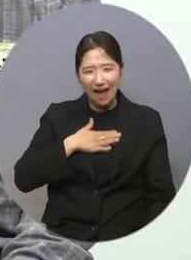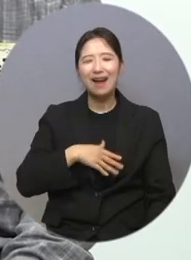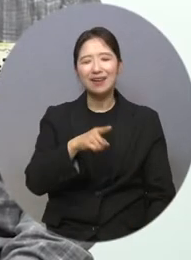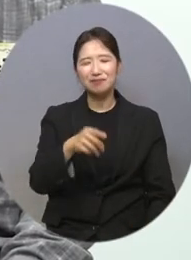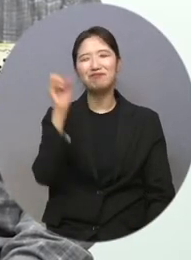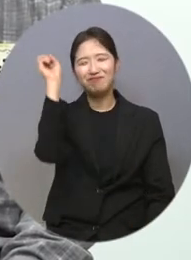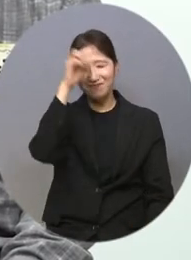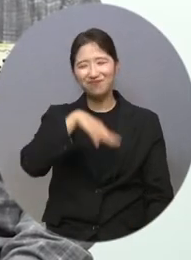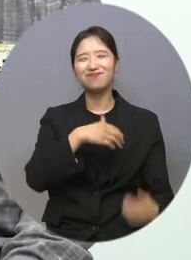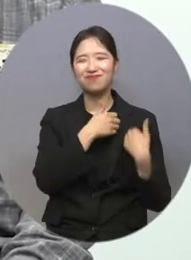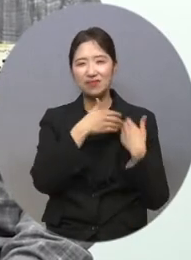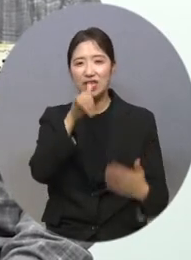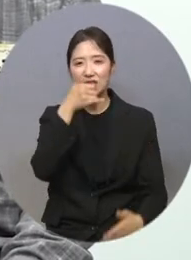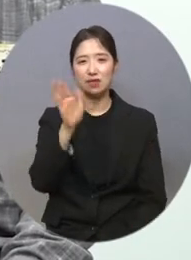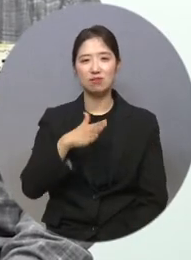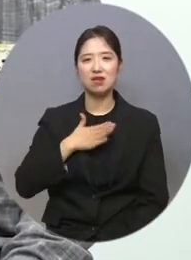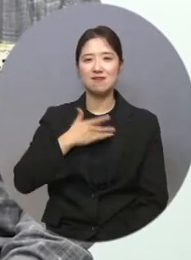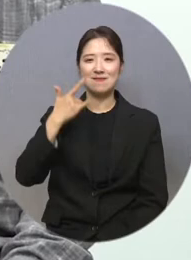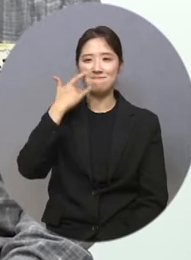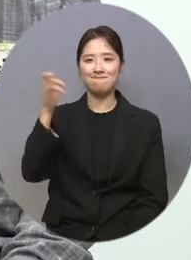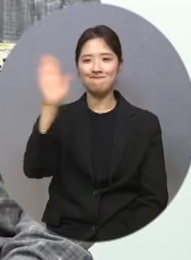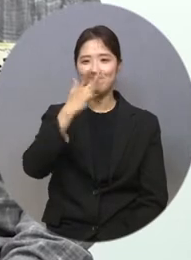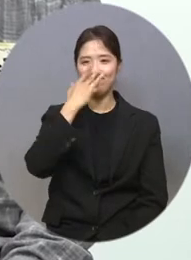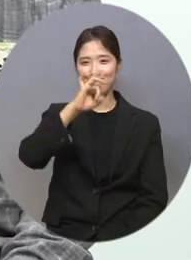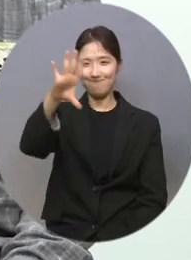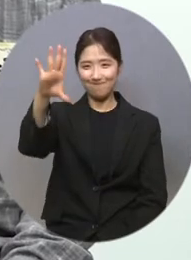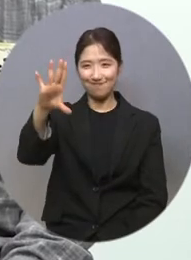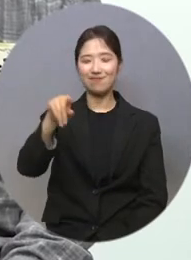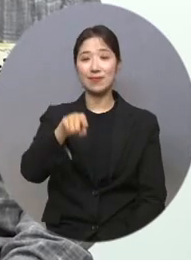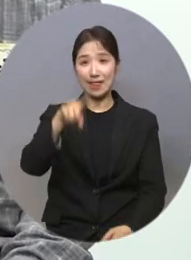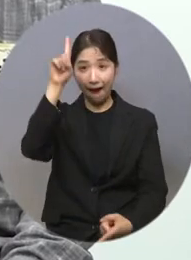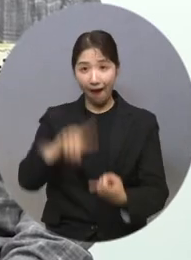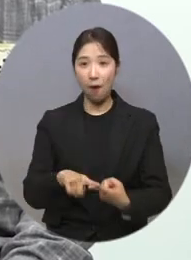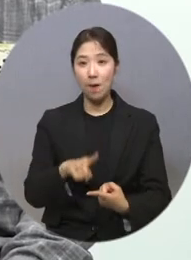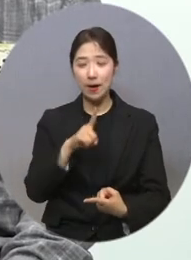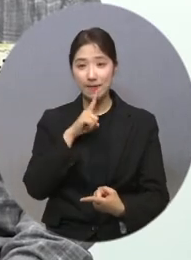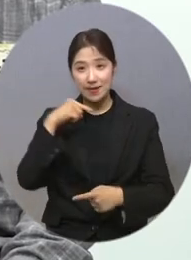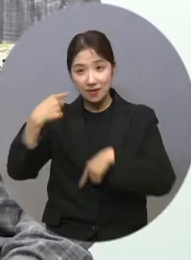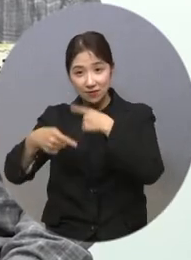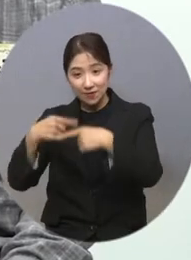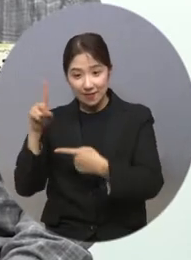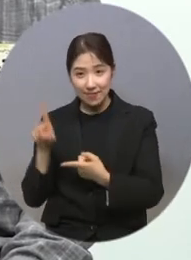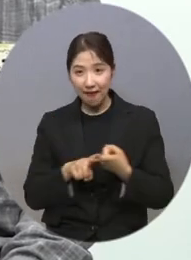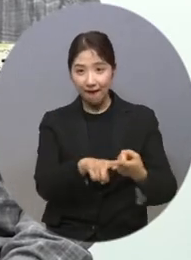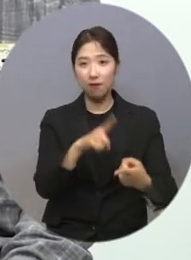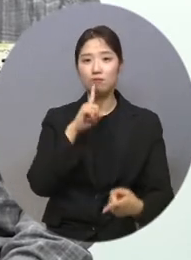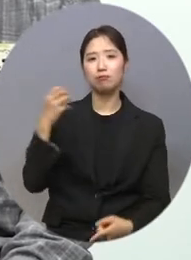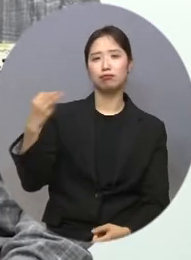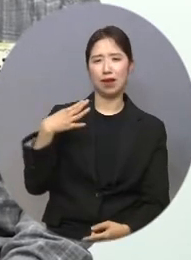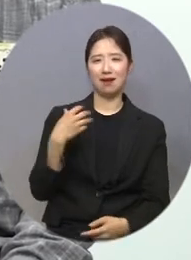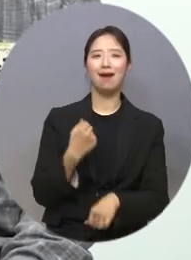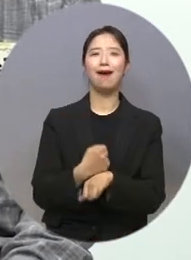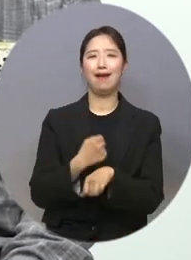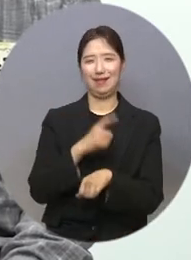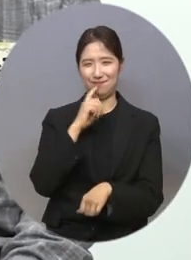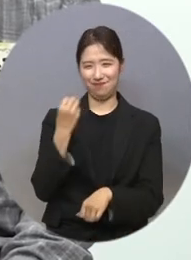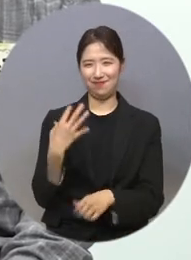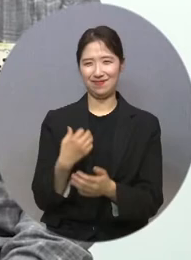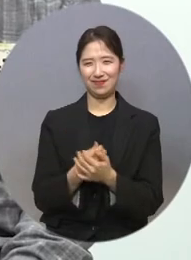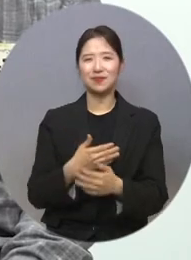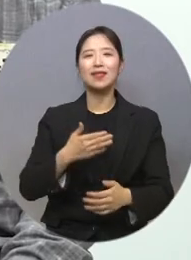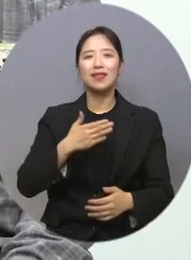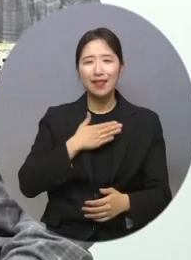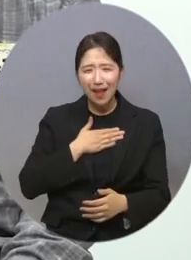분들도 많으시고 그런데 저희 부모님은 제대로 전달하기를 되게 원하셨어요. 이게 나이 들어서 제가 통역사로 일하면